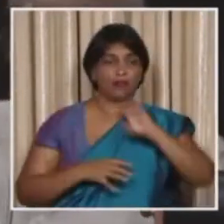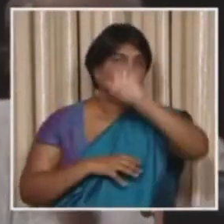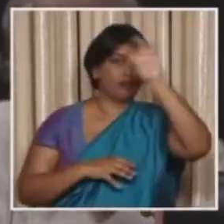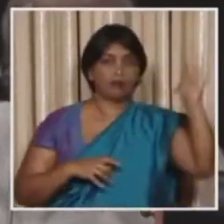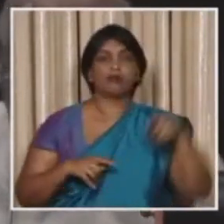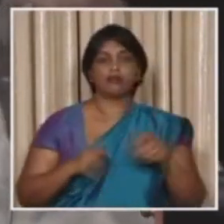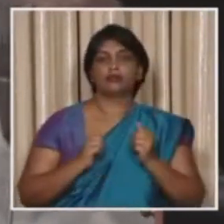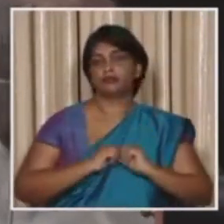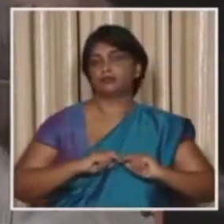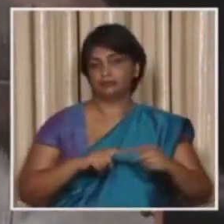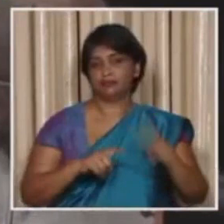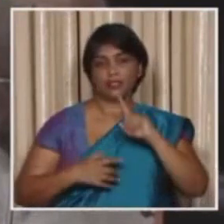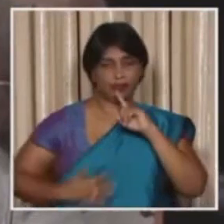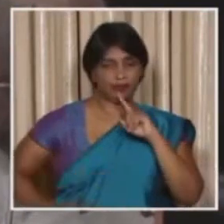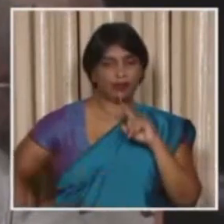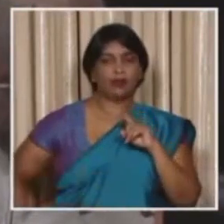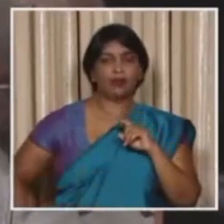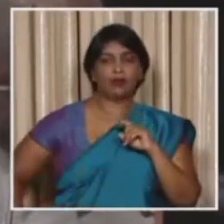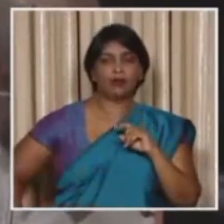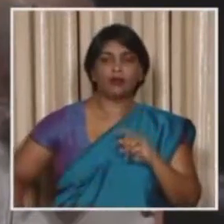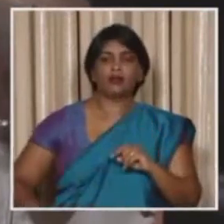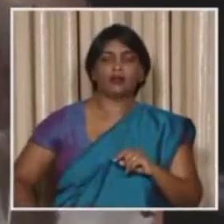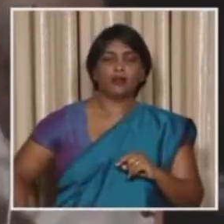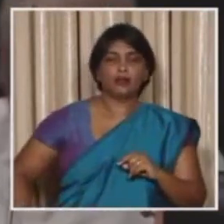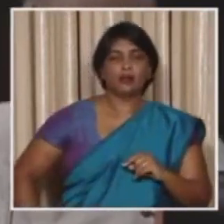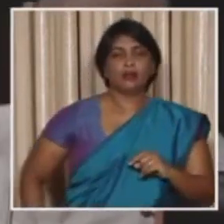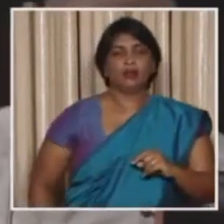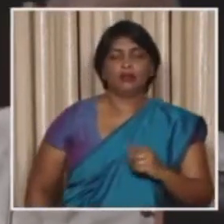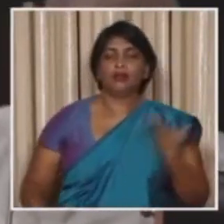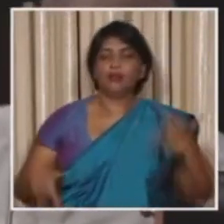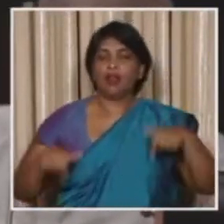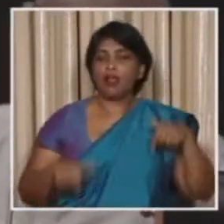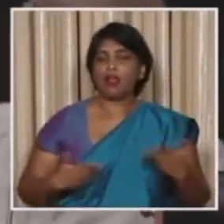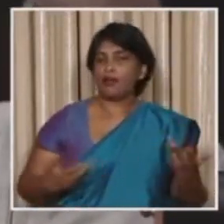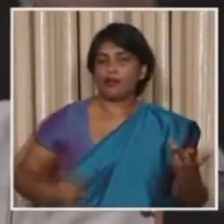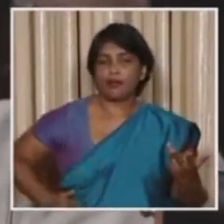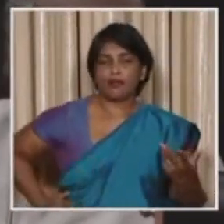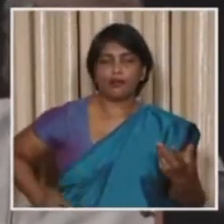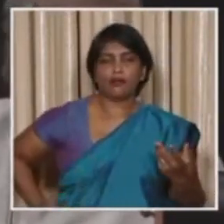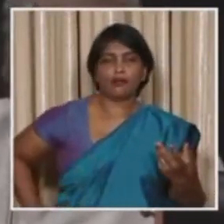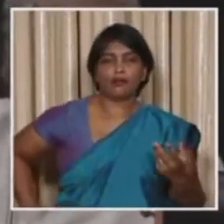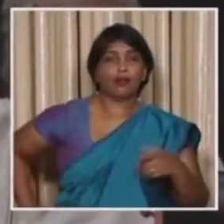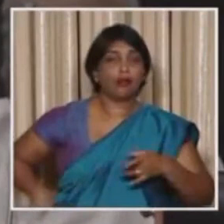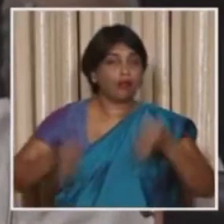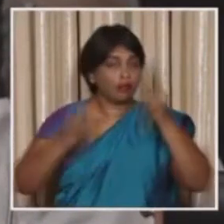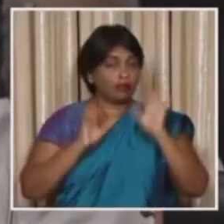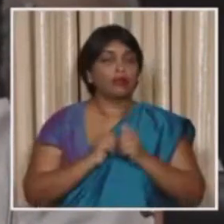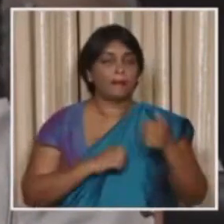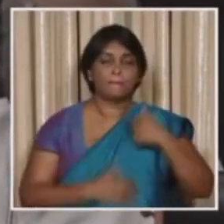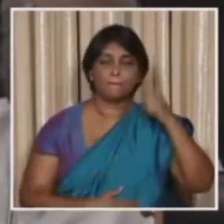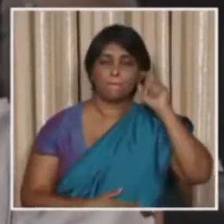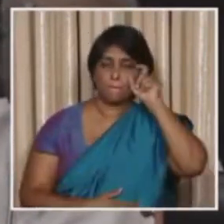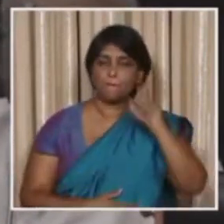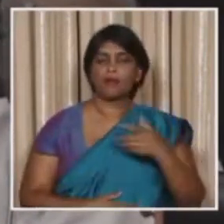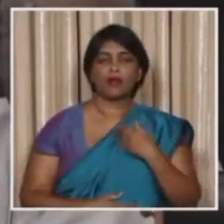ගණනාවකට මේක ක්‍රියාත්මක කරනවා කියලා විවිධ ආණ්ඩු. එහෙනම් මොකක්ද දැන් කරන්නේ? අපි මේක හරියට ක්‍රියා කරගත්තොත් මම බලන්නේ